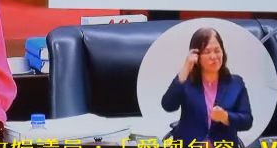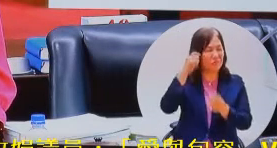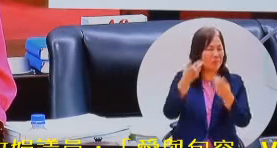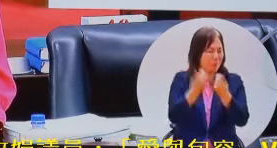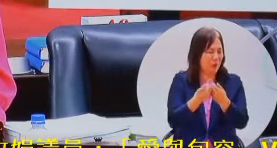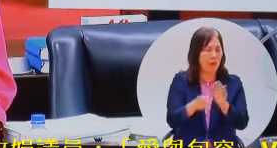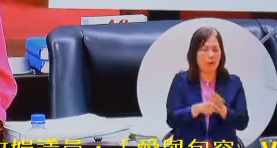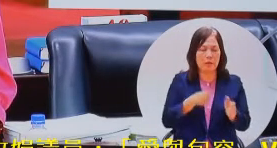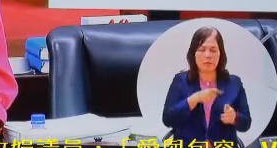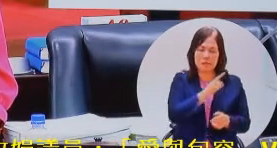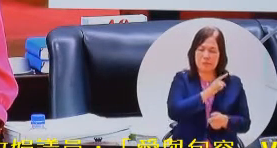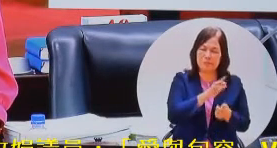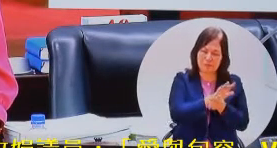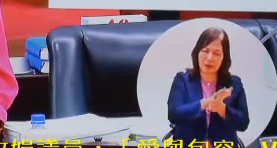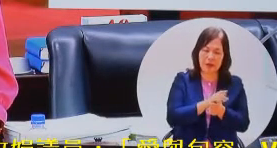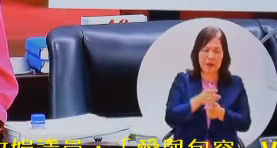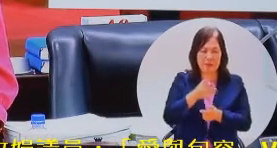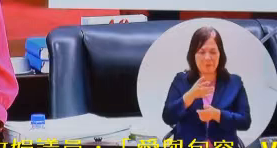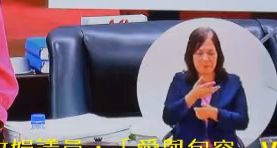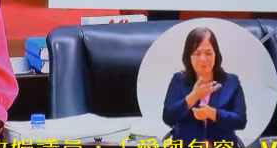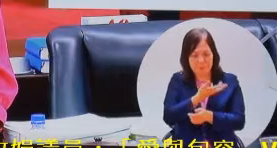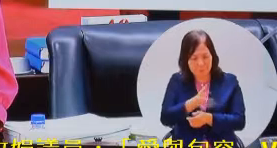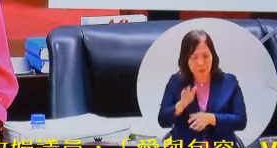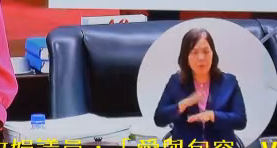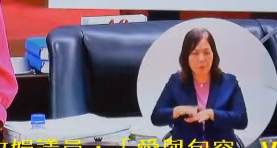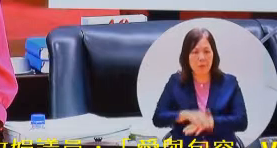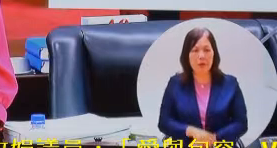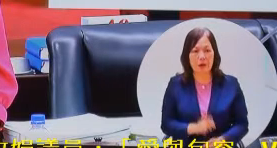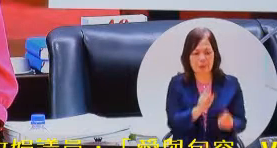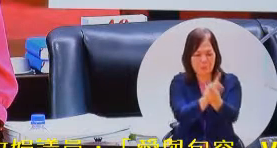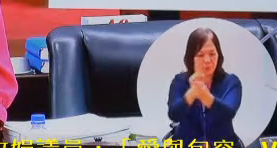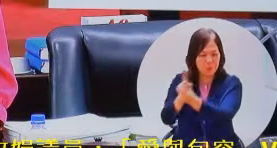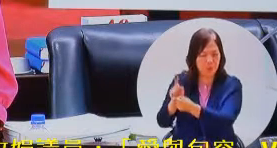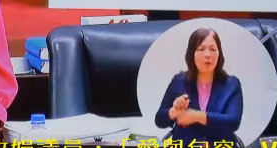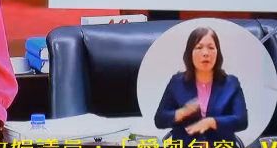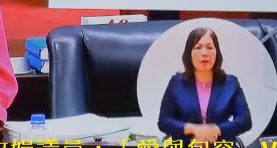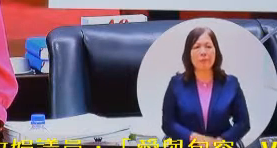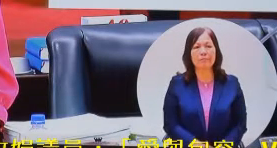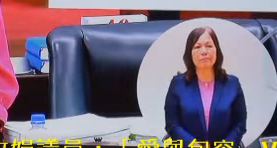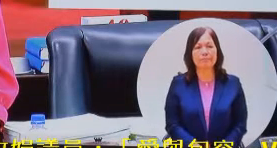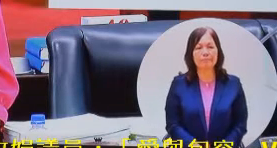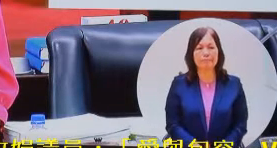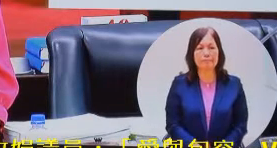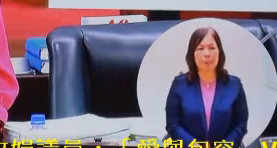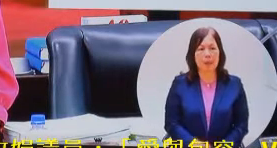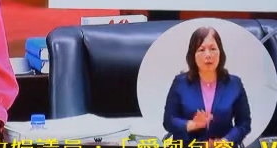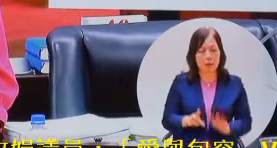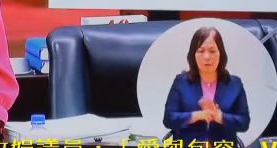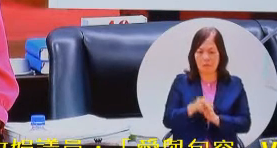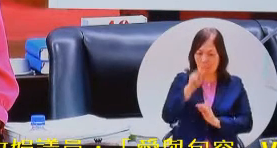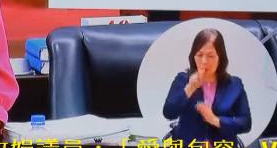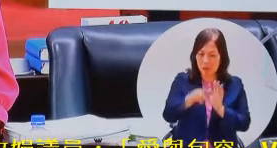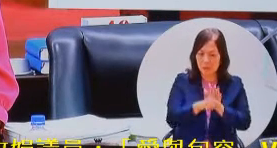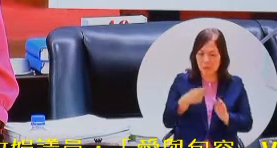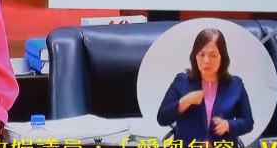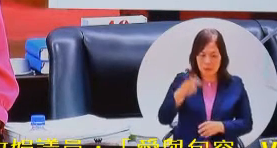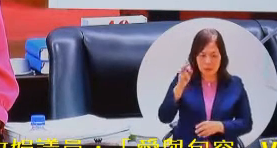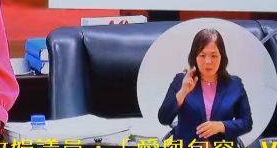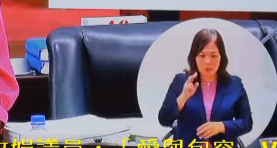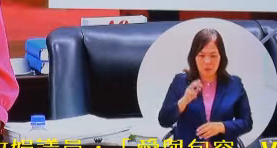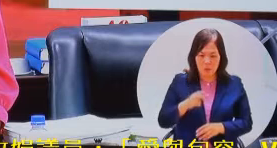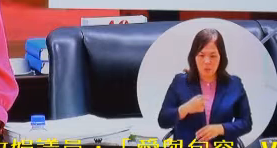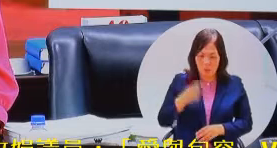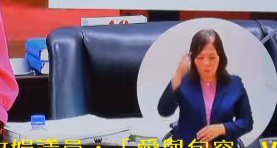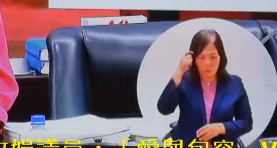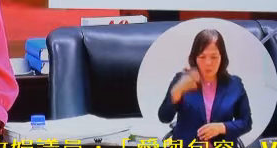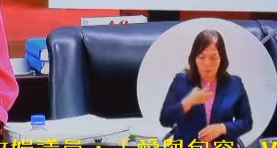个来对待他。可是今天我看到这样的讯息的时候，我非常的惊讶。那只